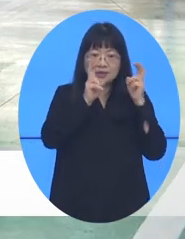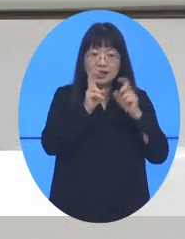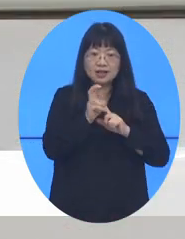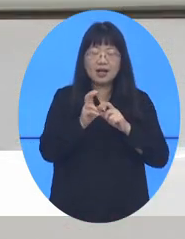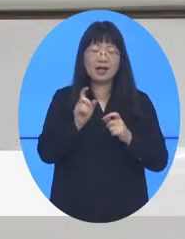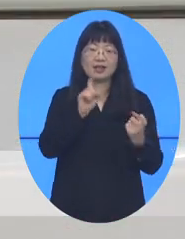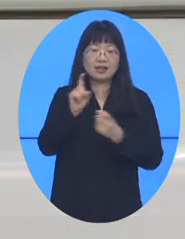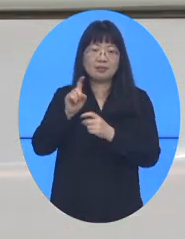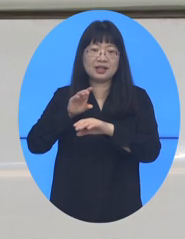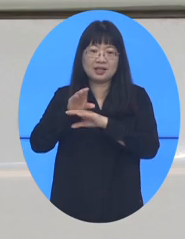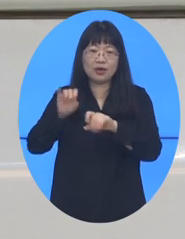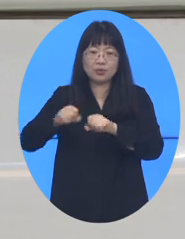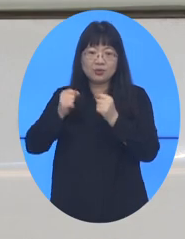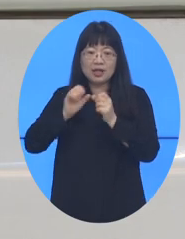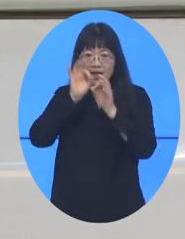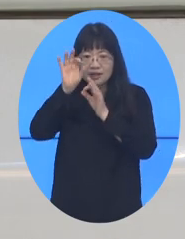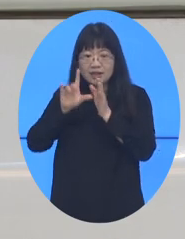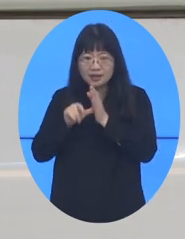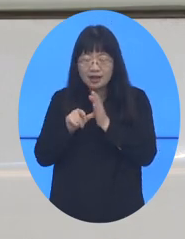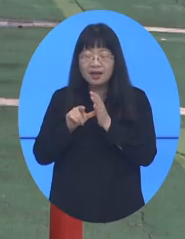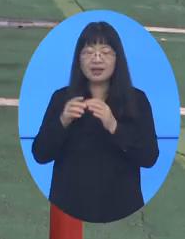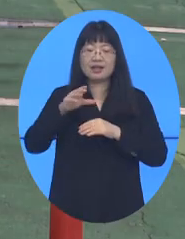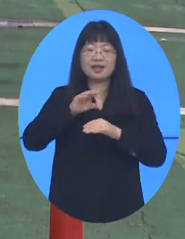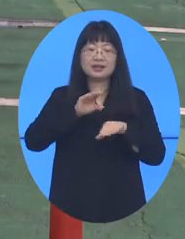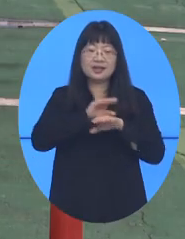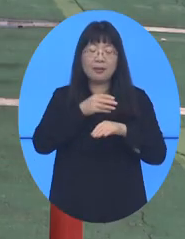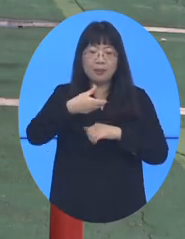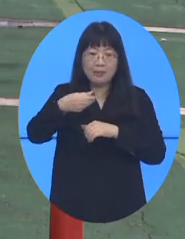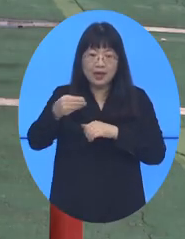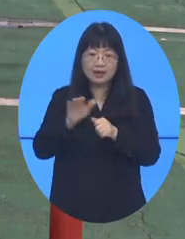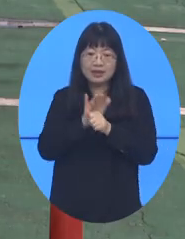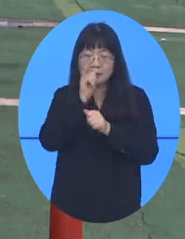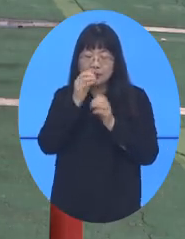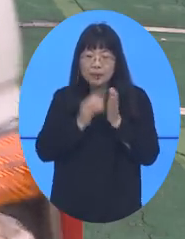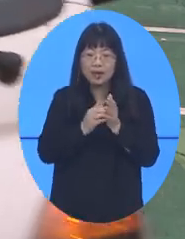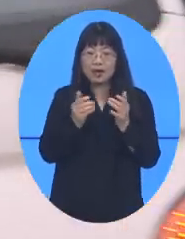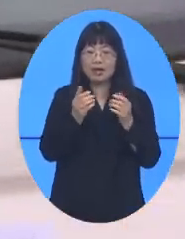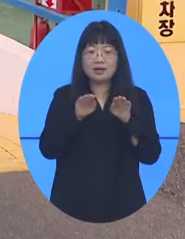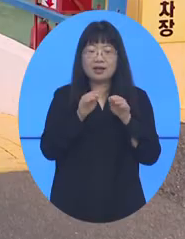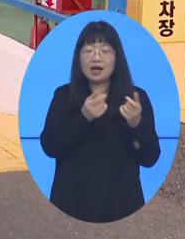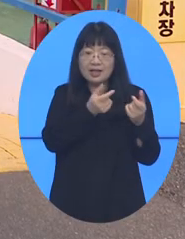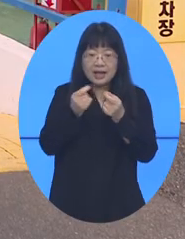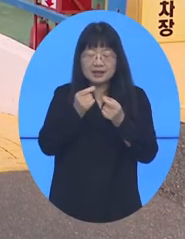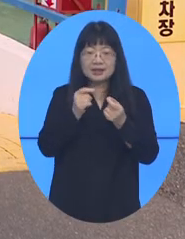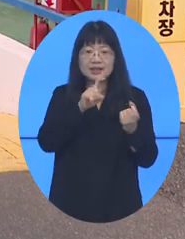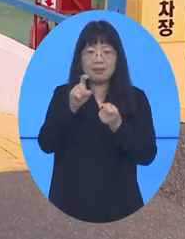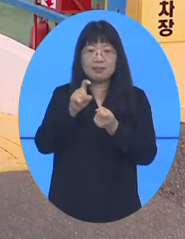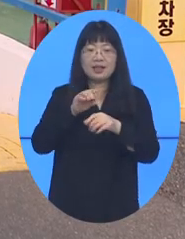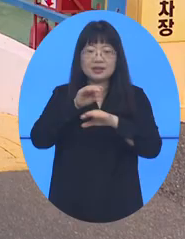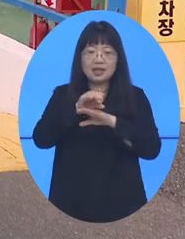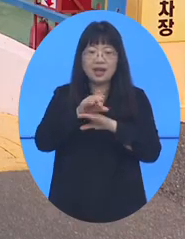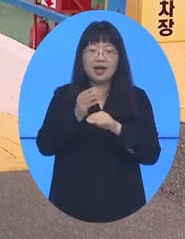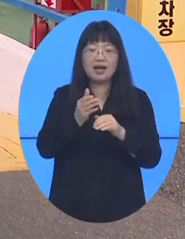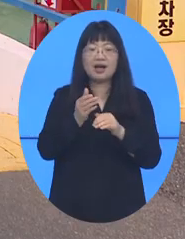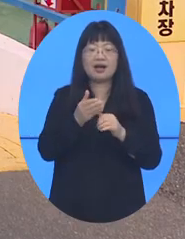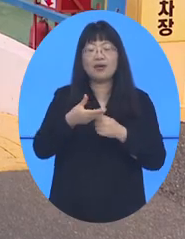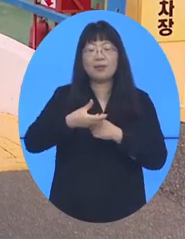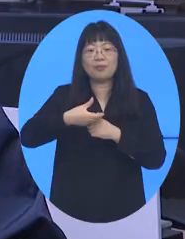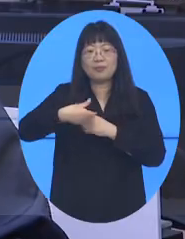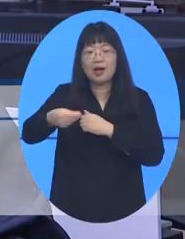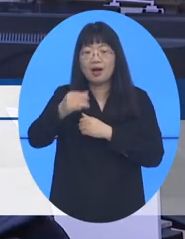경우 차량을 대여해주는 서비스를 개발했습니다. 동급 택배용 화물 차량을 현장으로 탁송하고 대여해주는